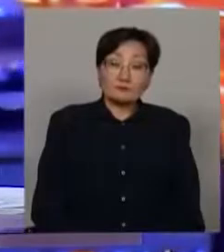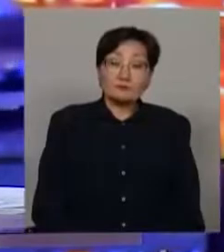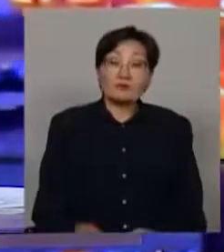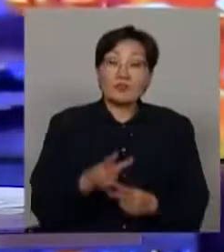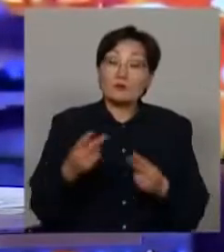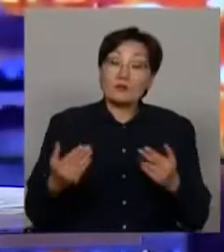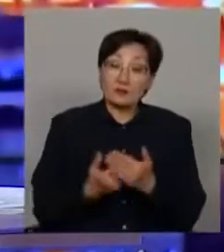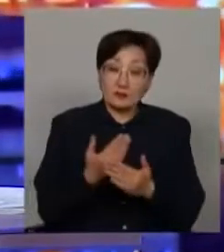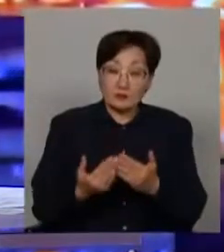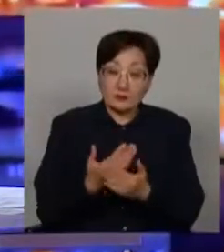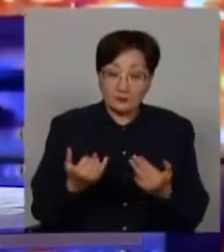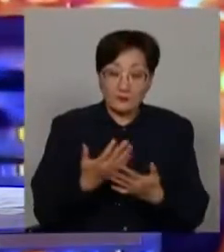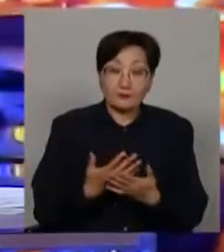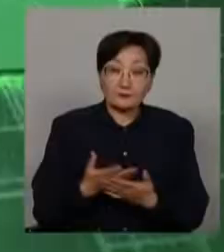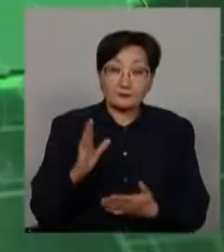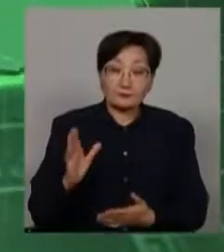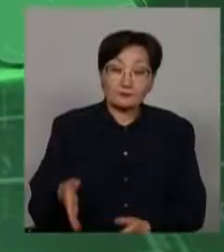смотрите новости далее в выпуске.